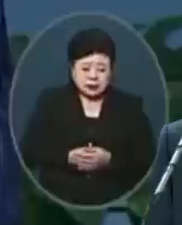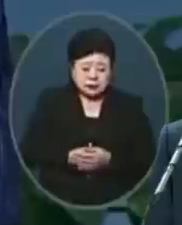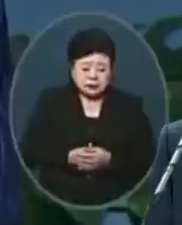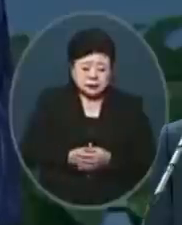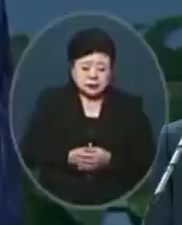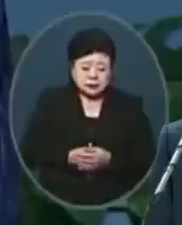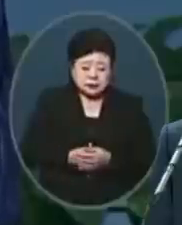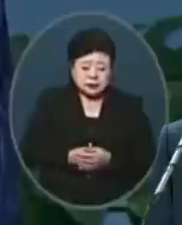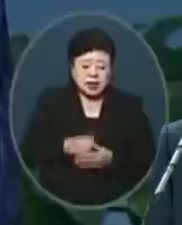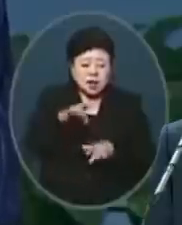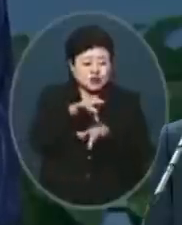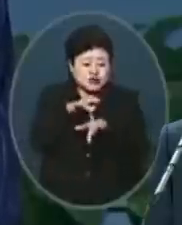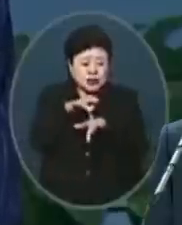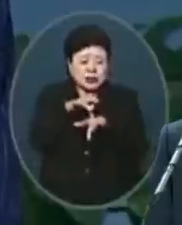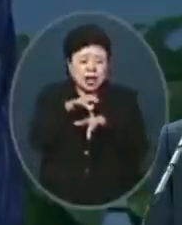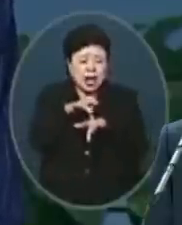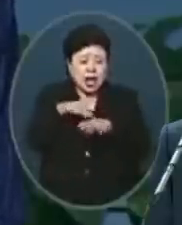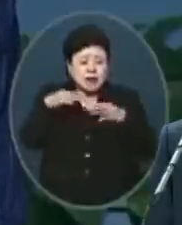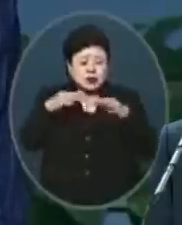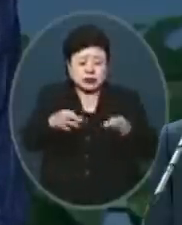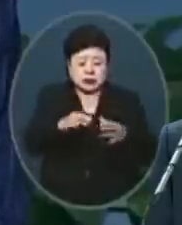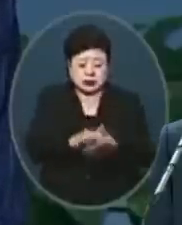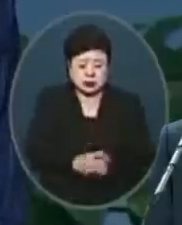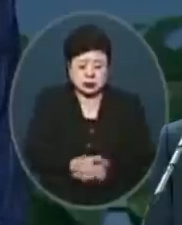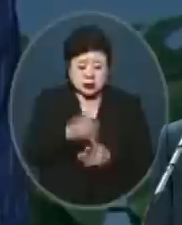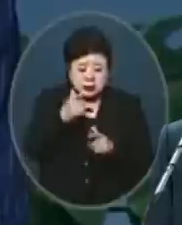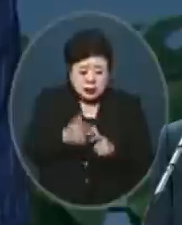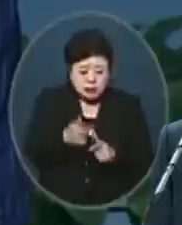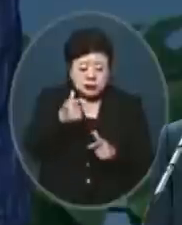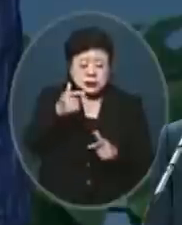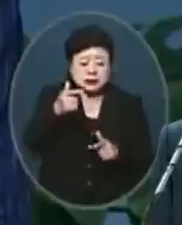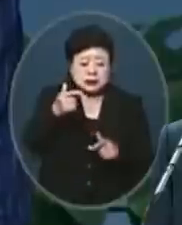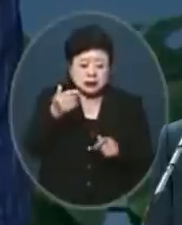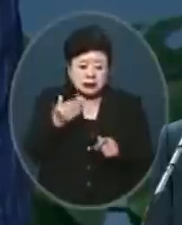알고 유령이라고 호함을 치니까 예수님께서